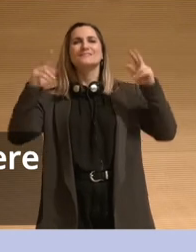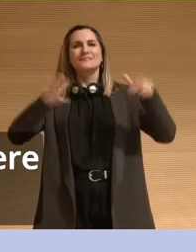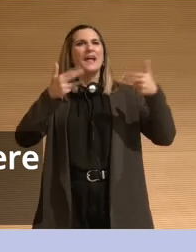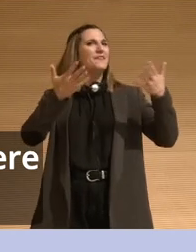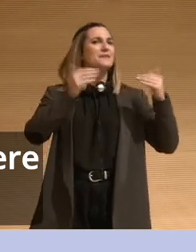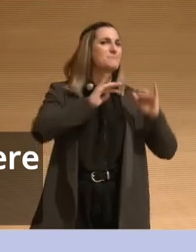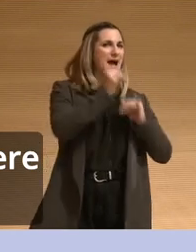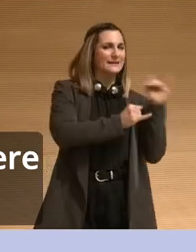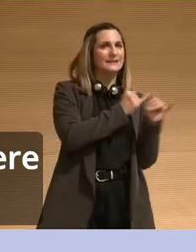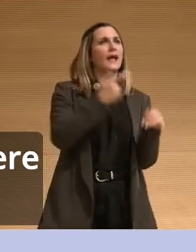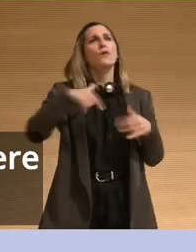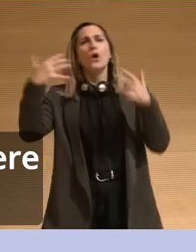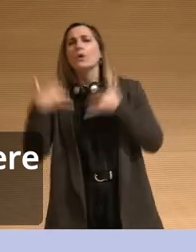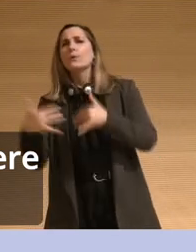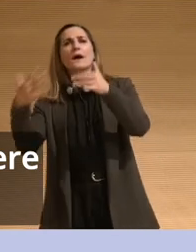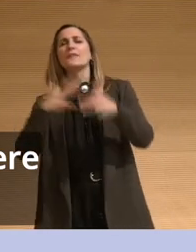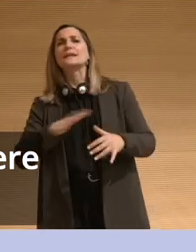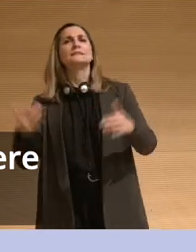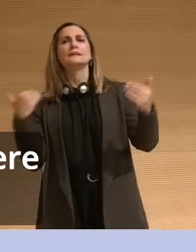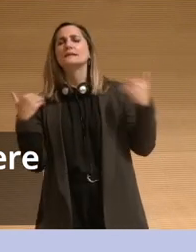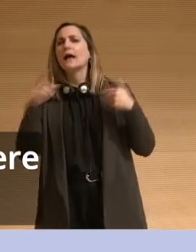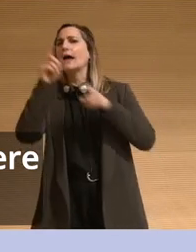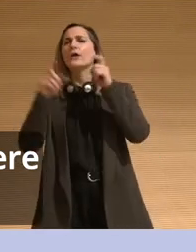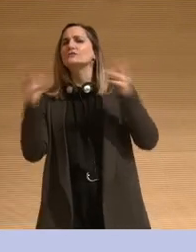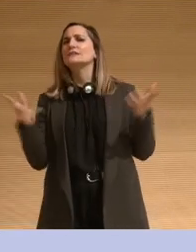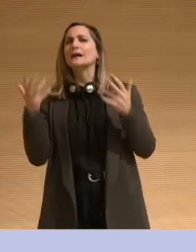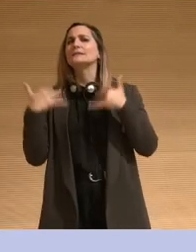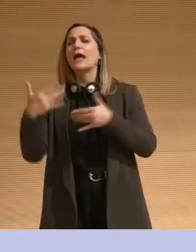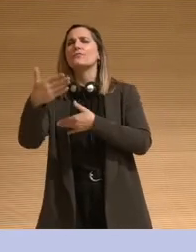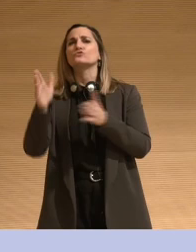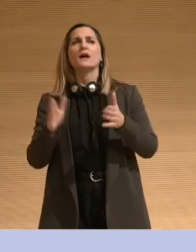υπάρχει κάποια ερώτηση για τους συνομιλητές μας από την αίθουσα, παρακαλώ.